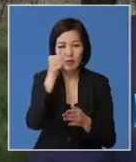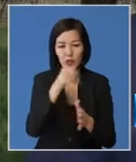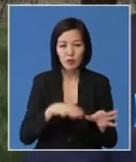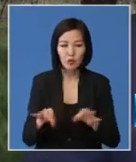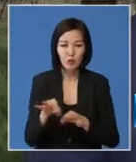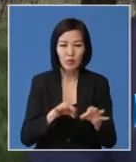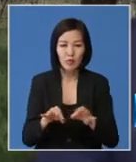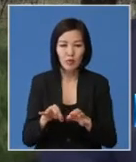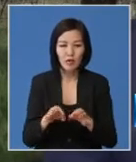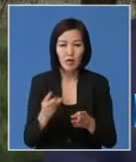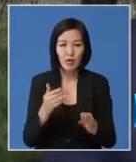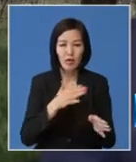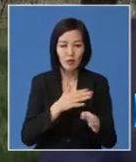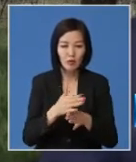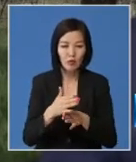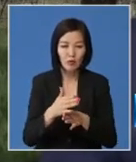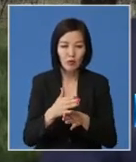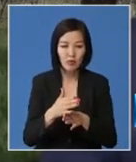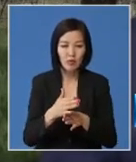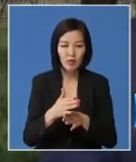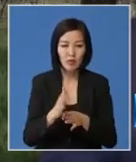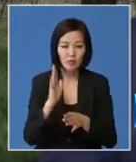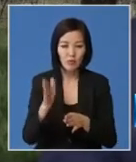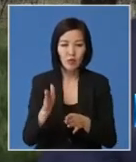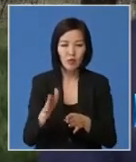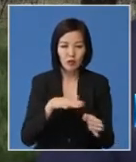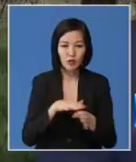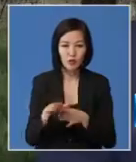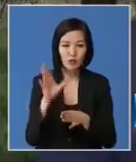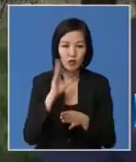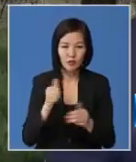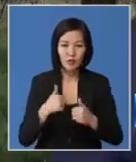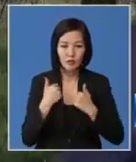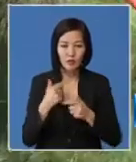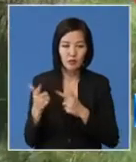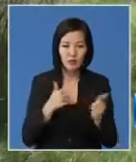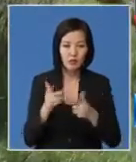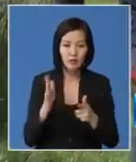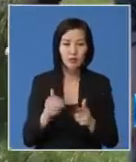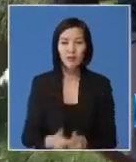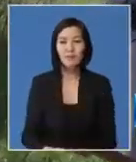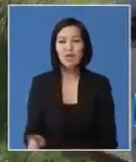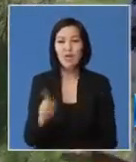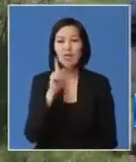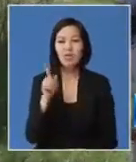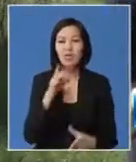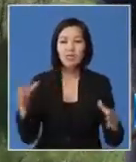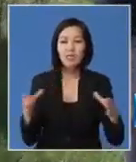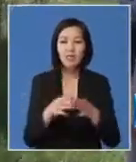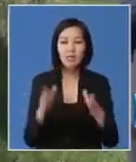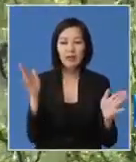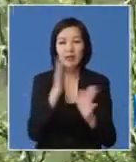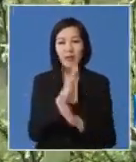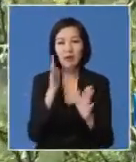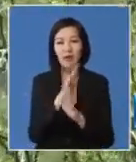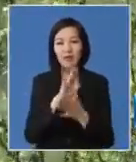жобаларға қаражаттар аударылды. Енді Құдай қаласа соны жүзеге асыруға дайындық үстіндеміз. Жасыл ел жасағы туған өлке табиғатын